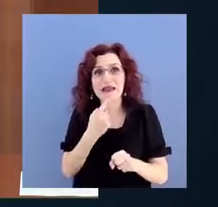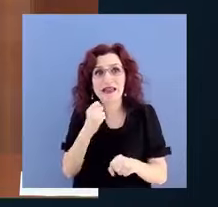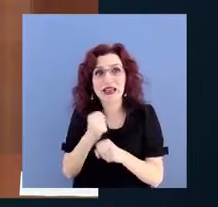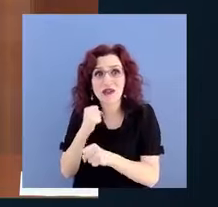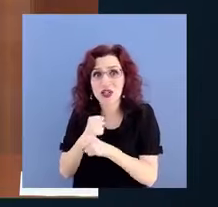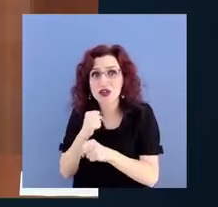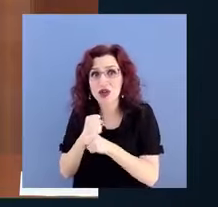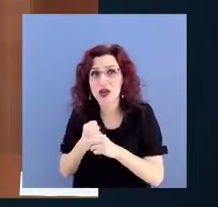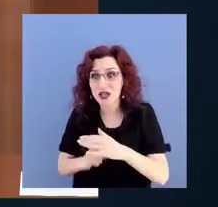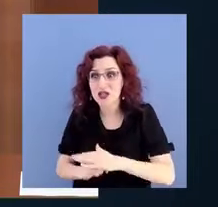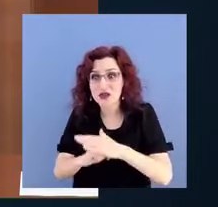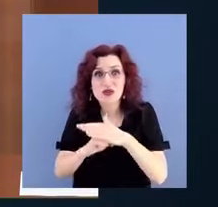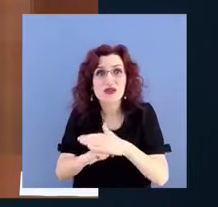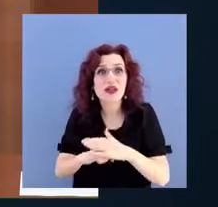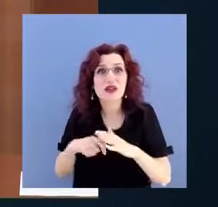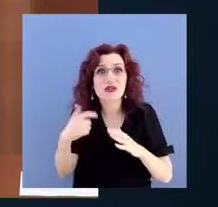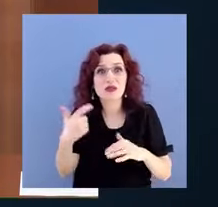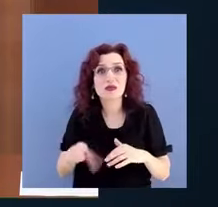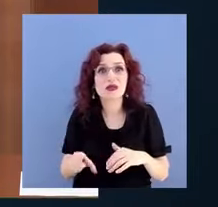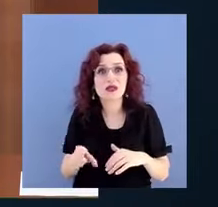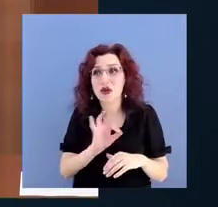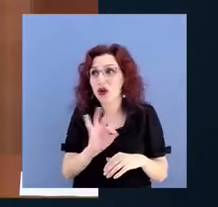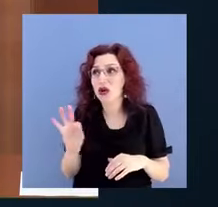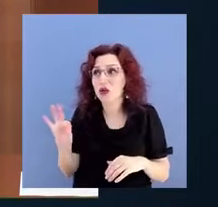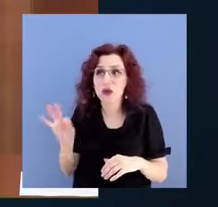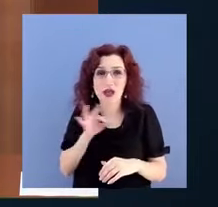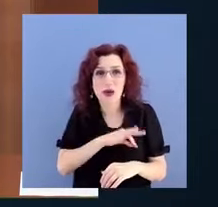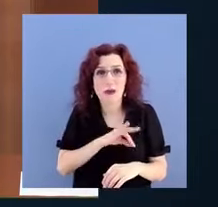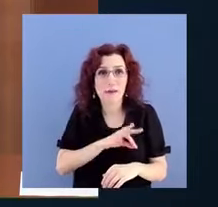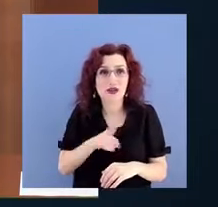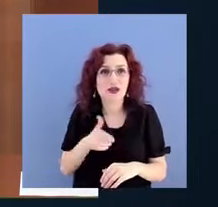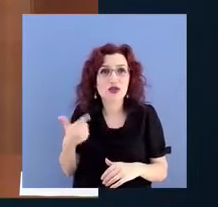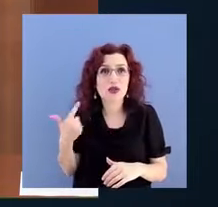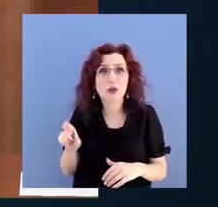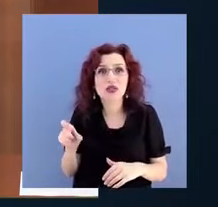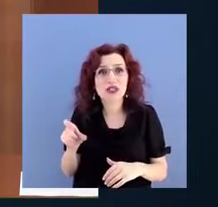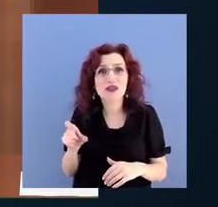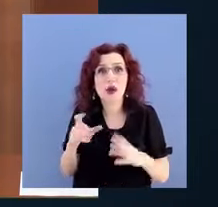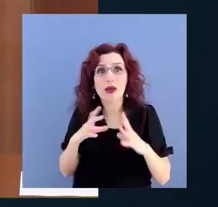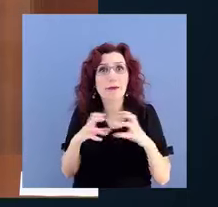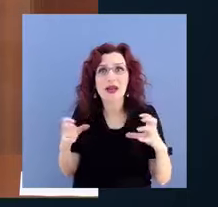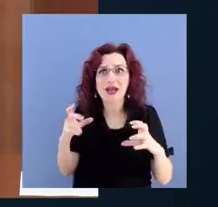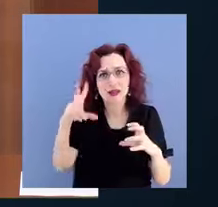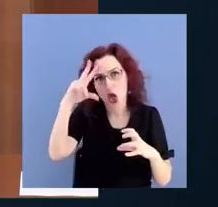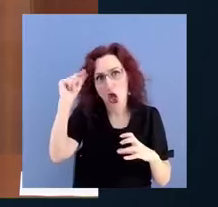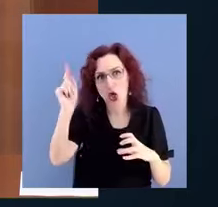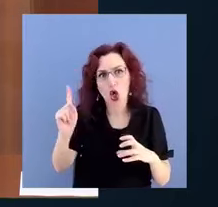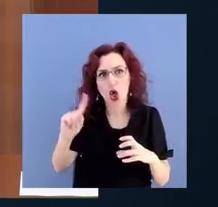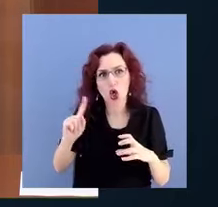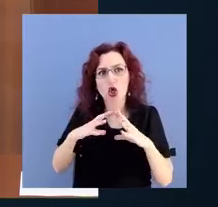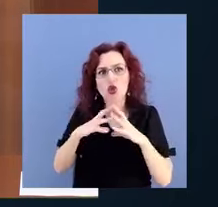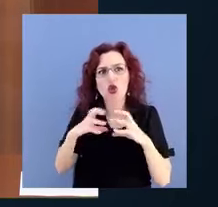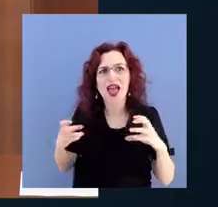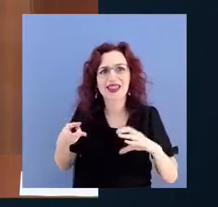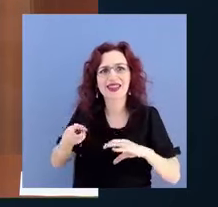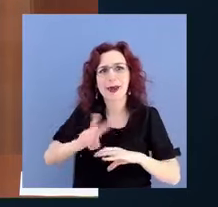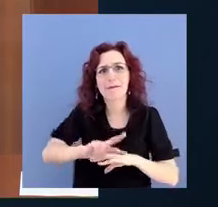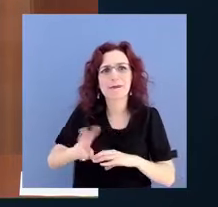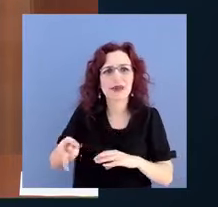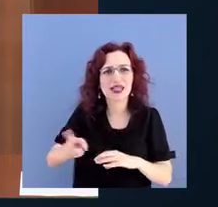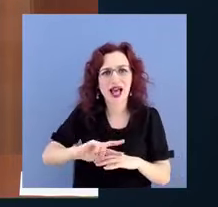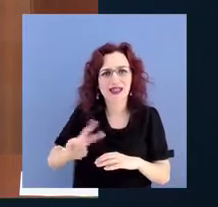perché probabilmente cerami non conoscenza dell'ente bilaterale anche da parte delle imprese quindi abbiamo voluto come dire coprire questo